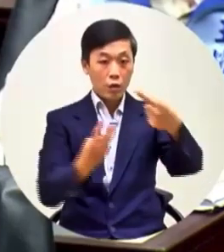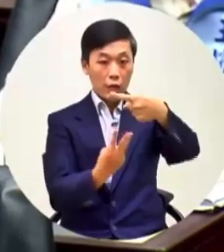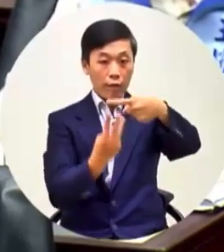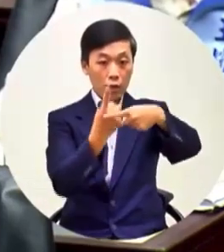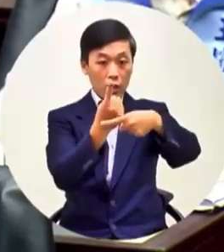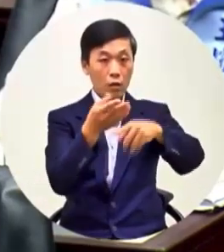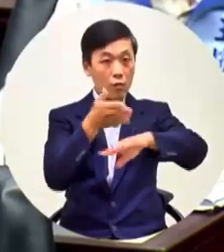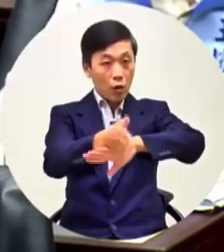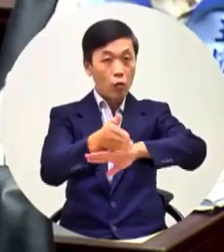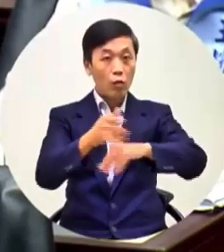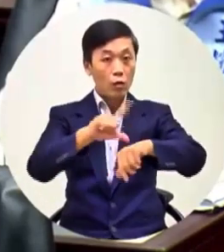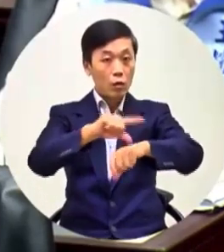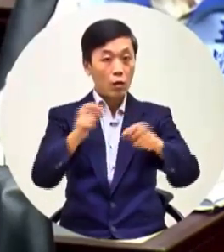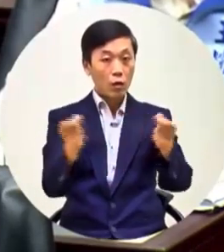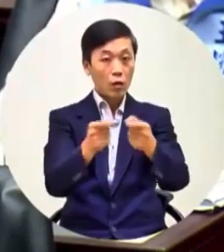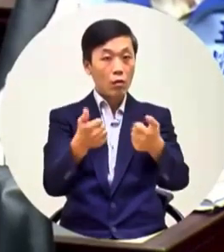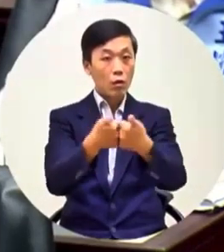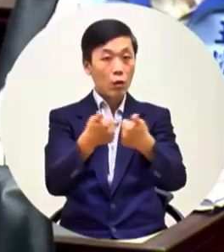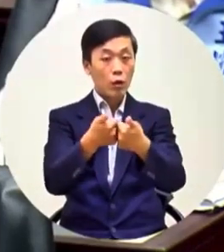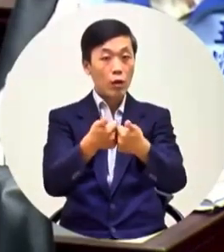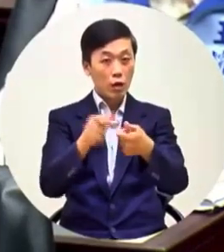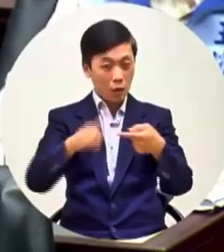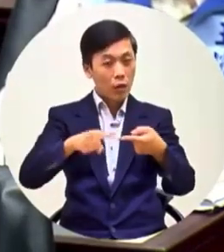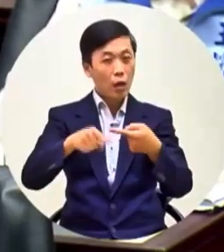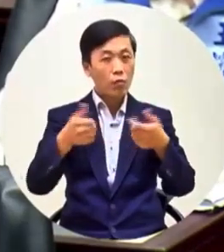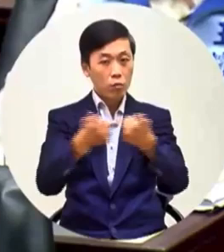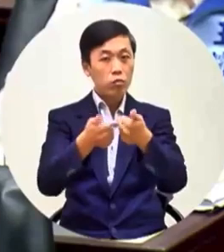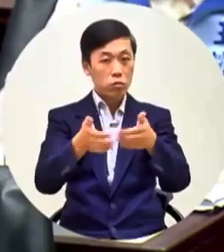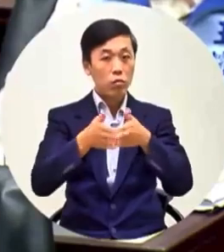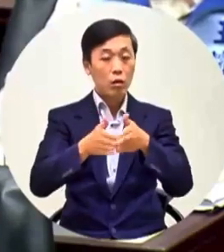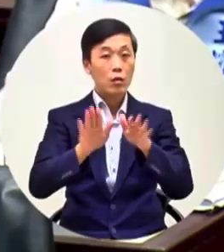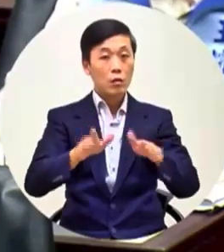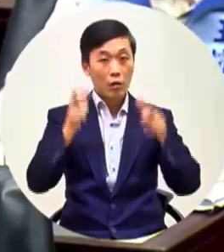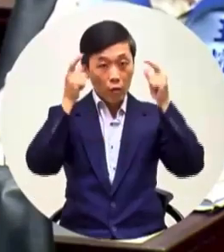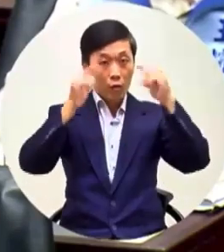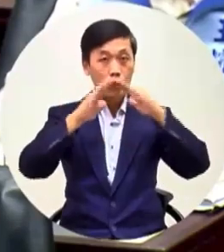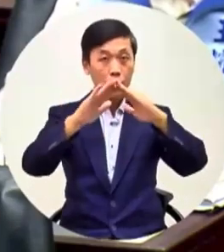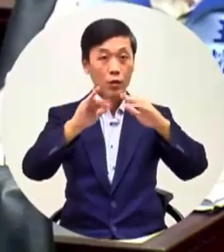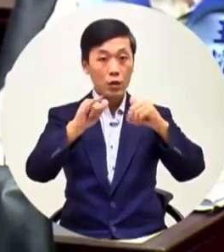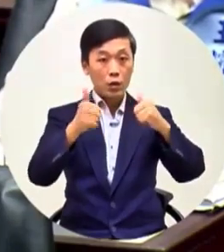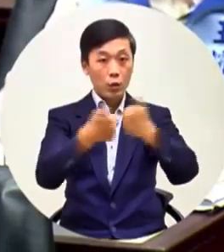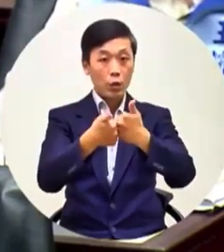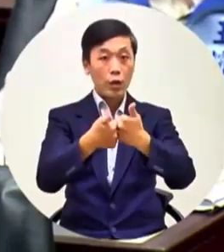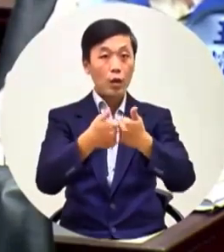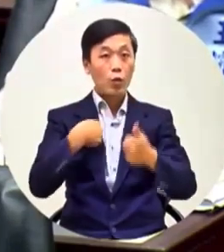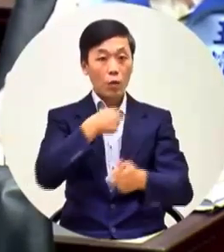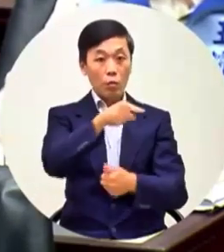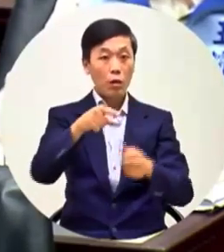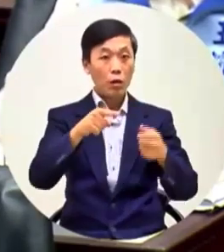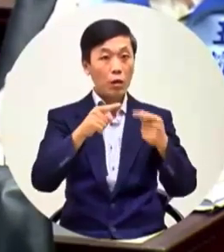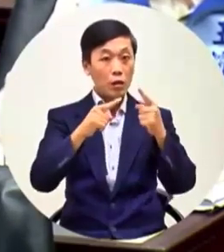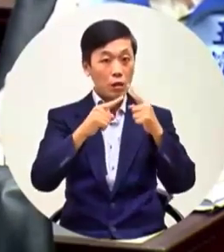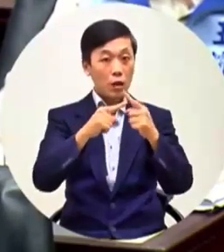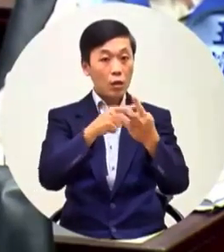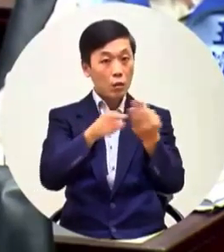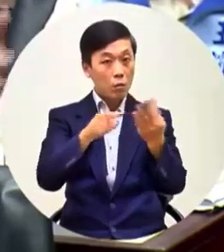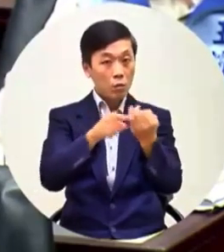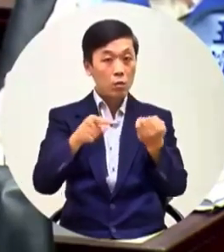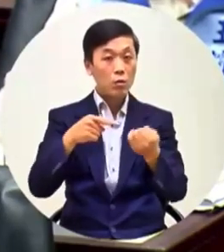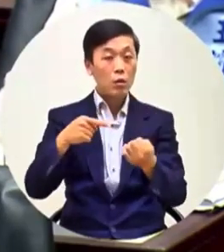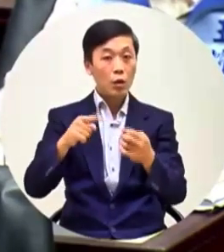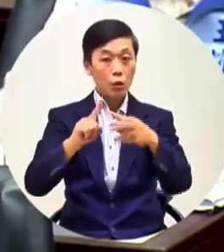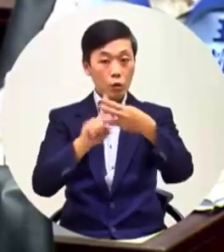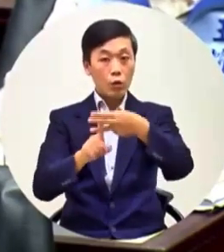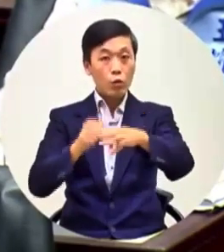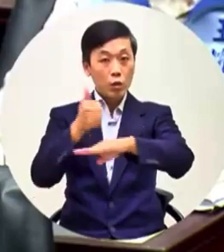会。啊，不过像今天看起来，在整个高雄市议会呢，我们的人数，主席是不是有清